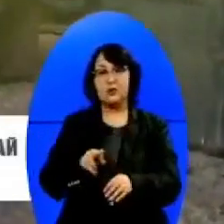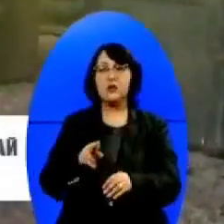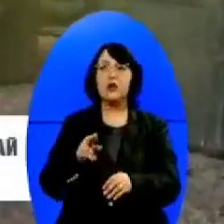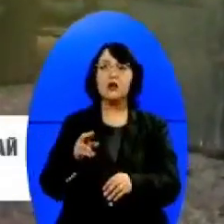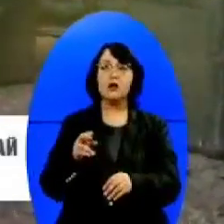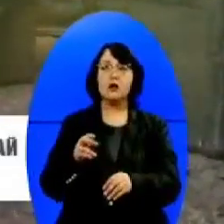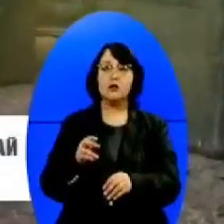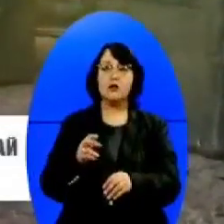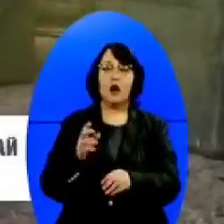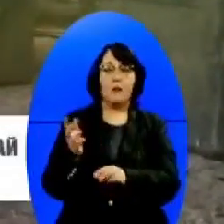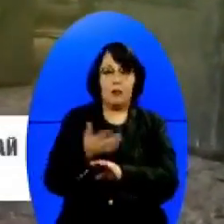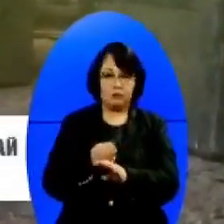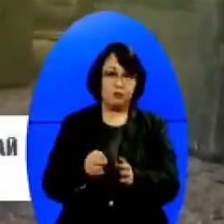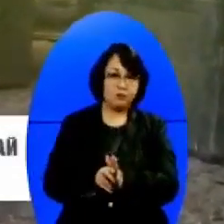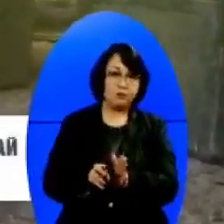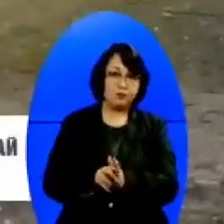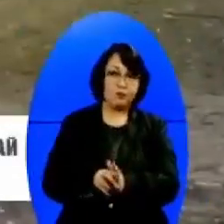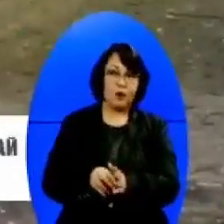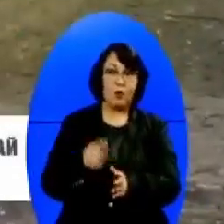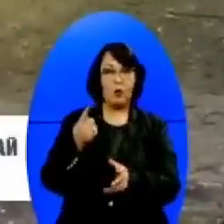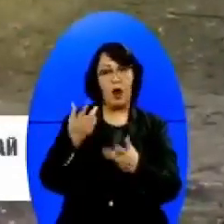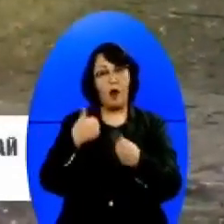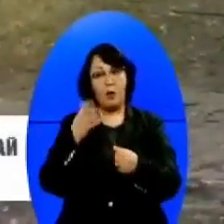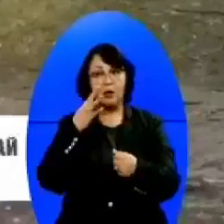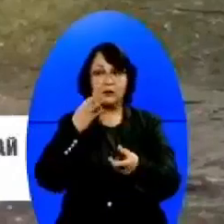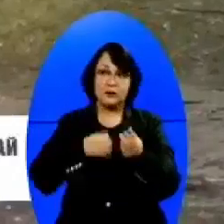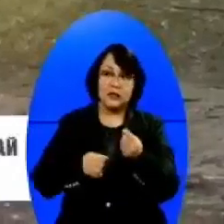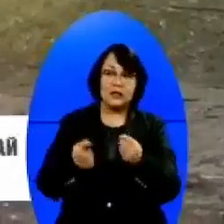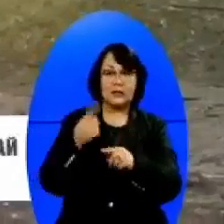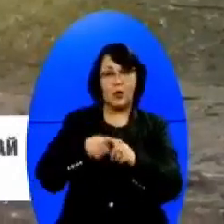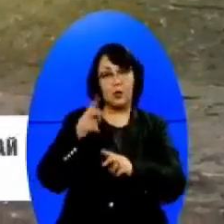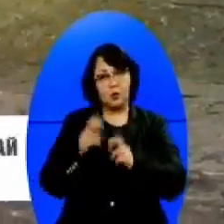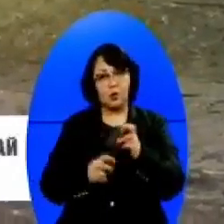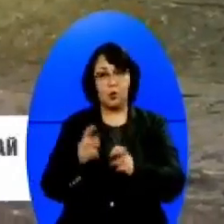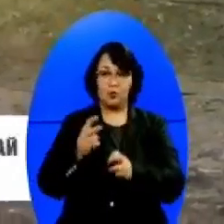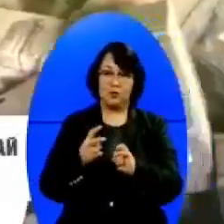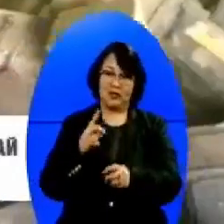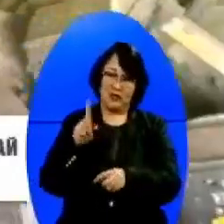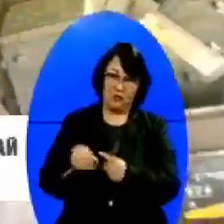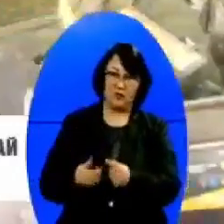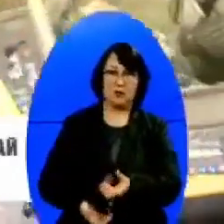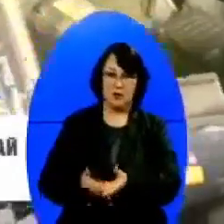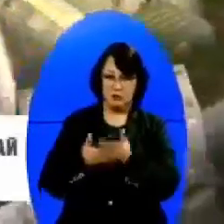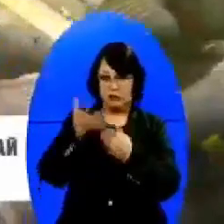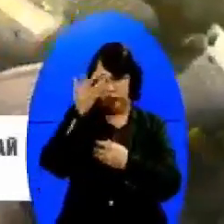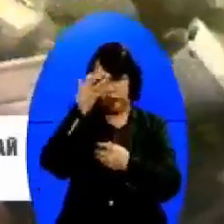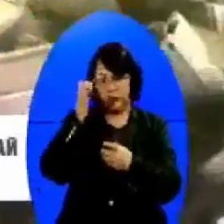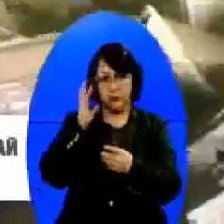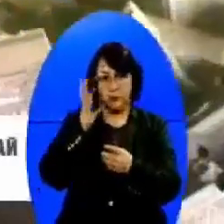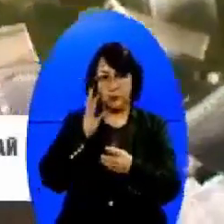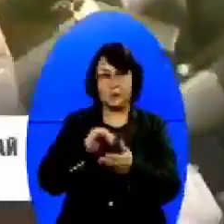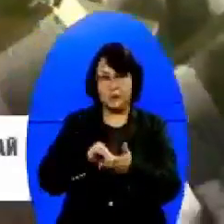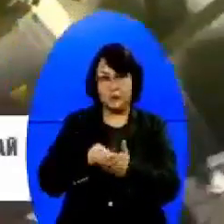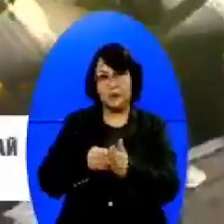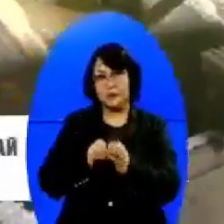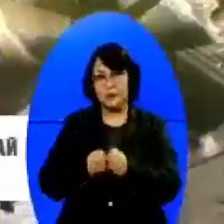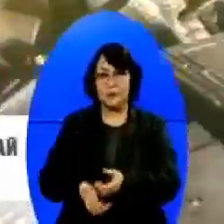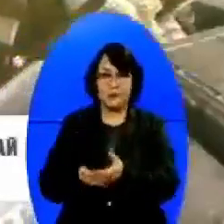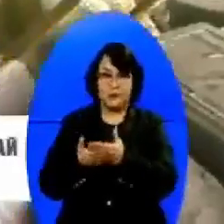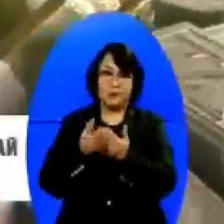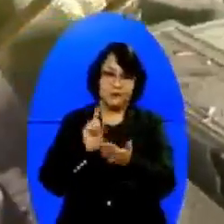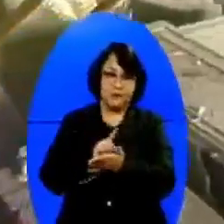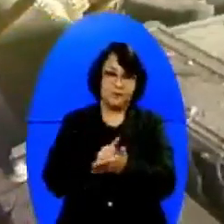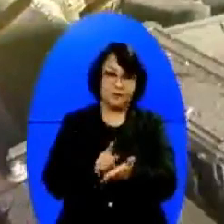аккумуляторыг хүлээн авч гадагш нь гаргадаг дахин боловсруулдаг үйлдвэрүүдэд дэмжиж хөгжүүлэх бодлогын зохицуулалт шаардлагатай байна.